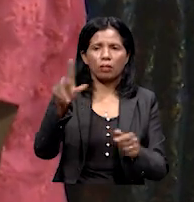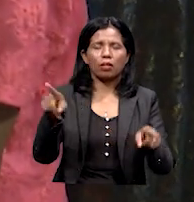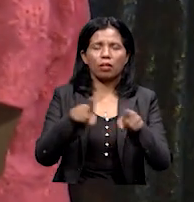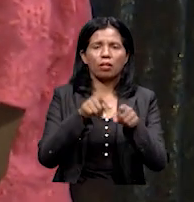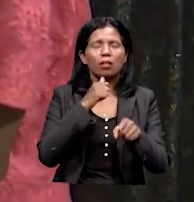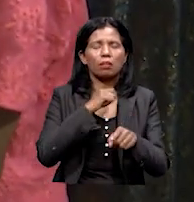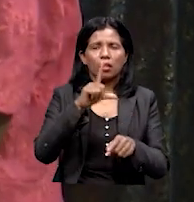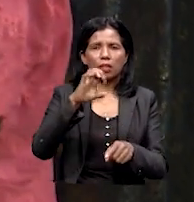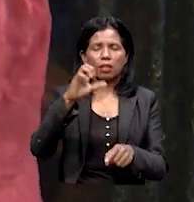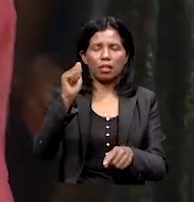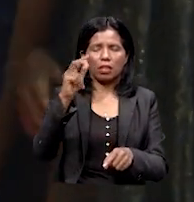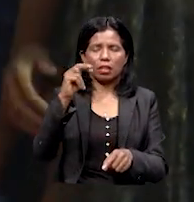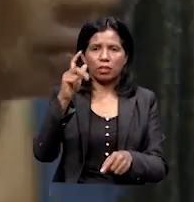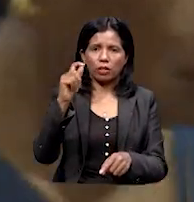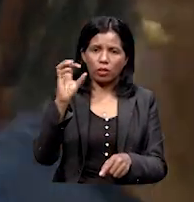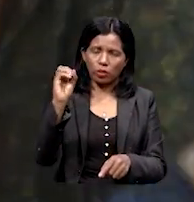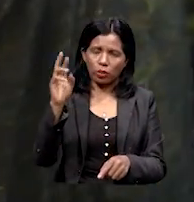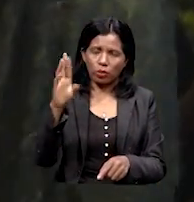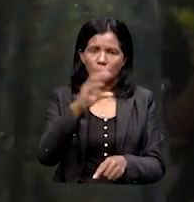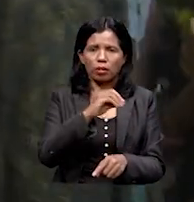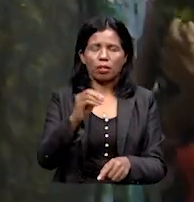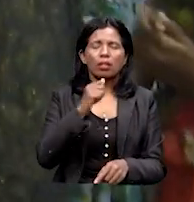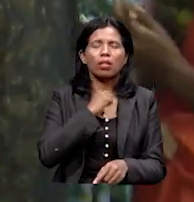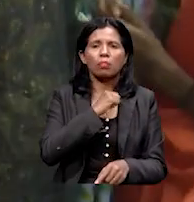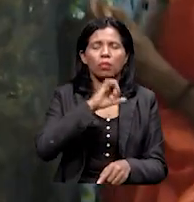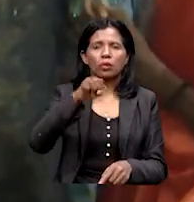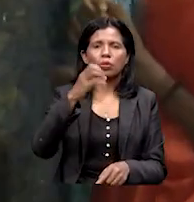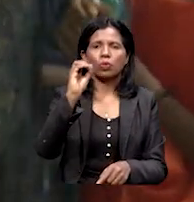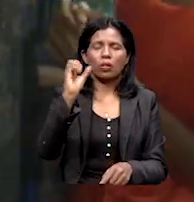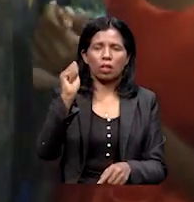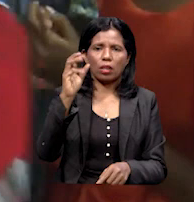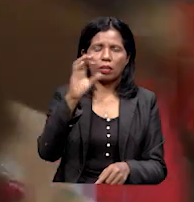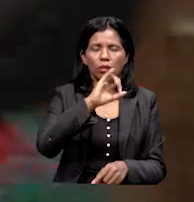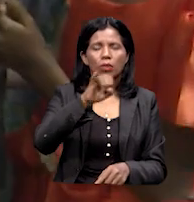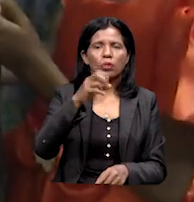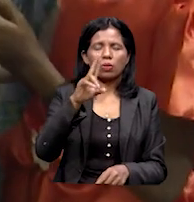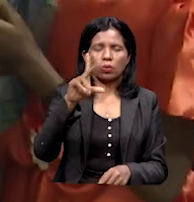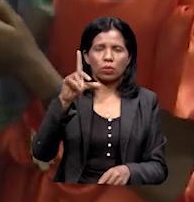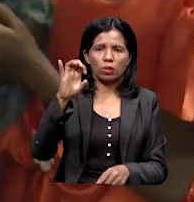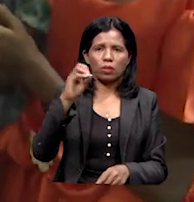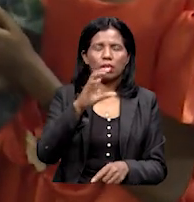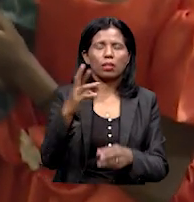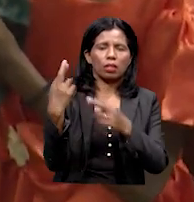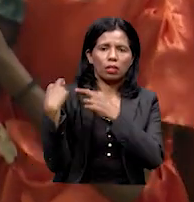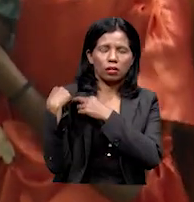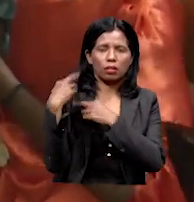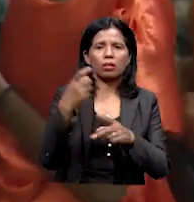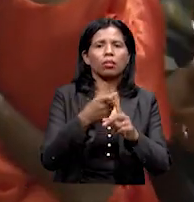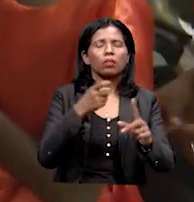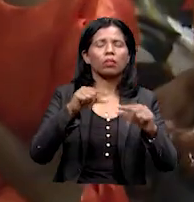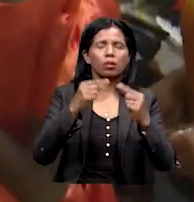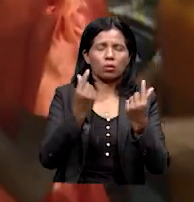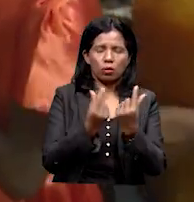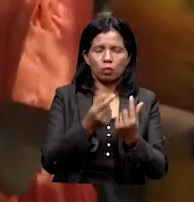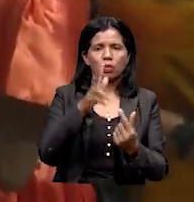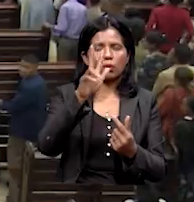amu Leandro Maria Alves, amu João Soares no amu Júlio Soja. Responsável coral husi grupo tolu